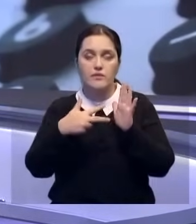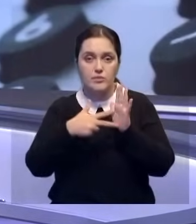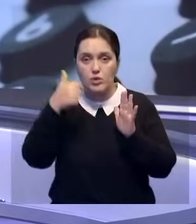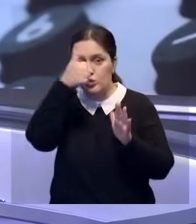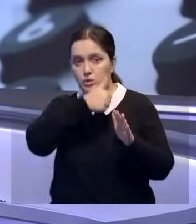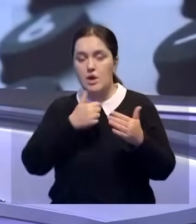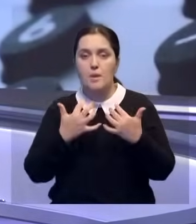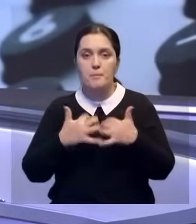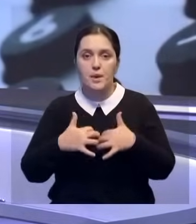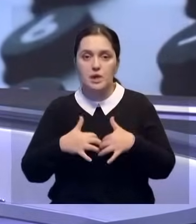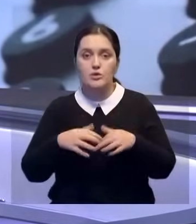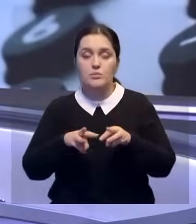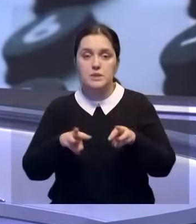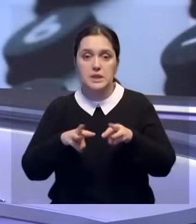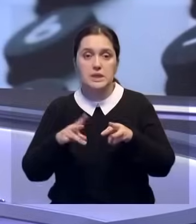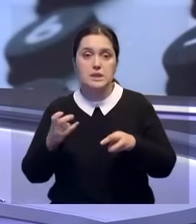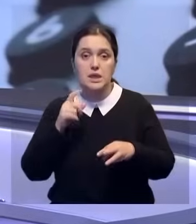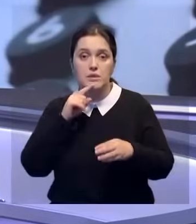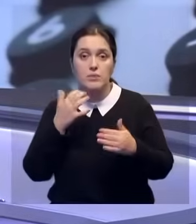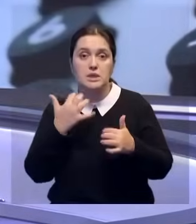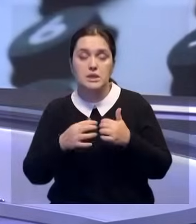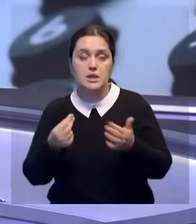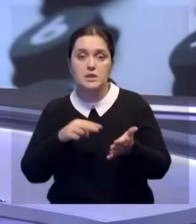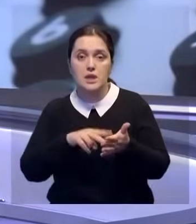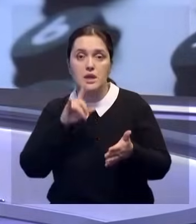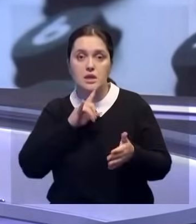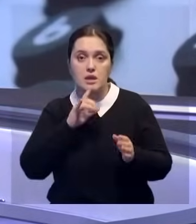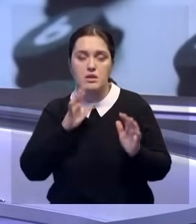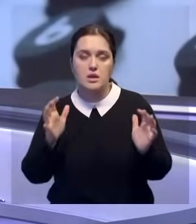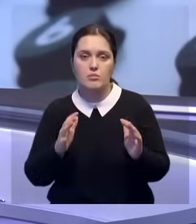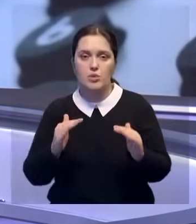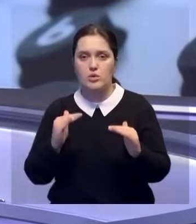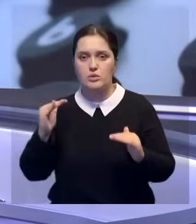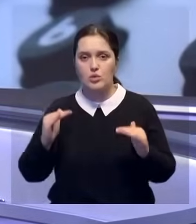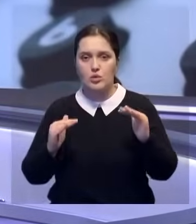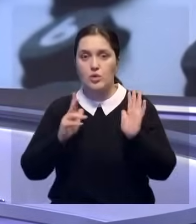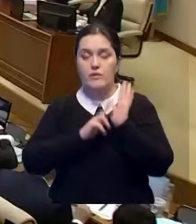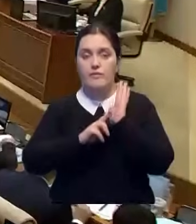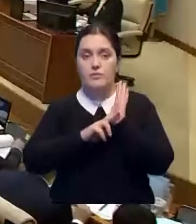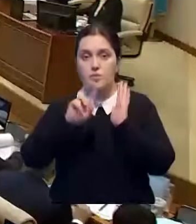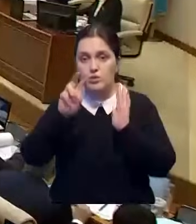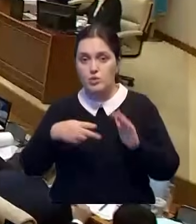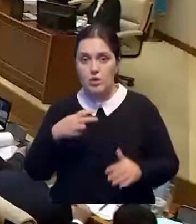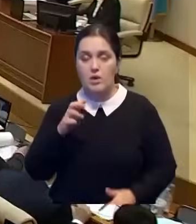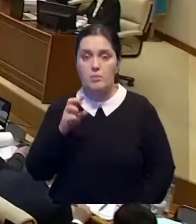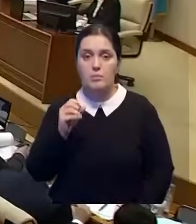2028 года. По расчетам Министерства национальной экономики, средняя цена на нефть сохранится на уровне 80 долларов за баррель,